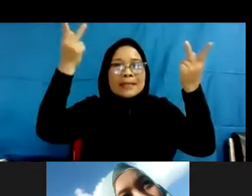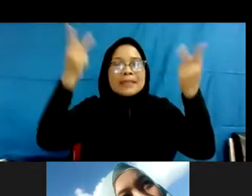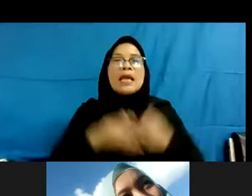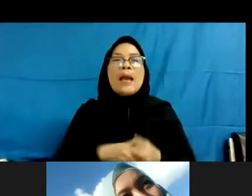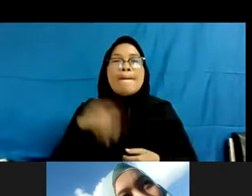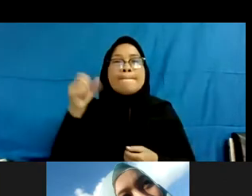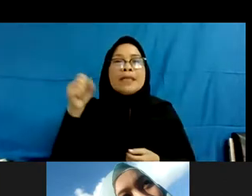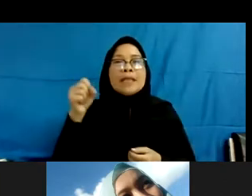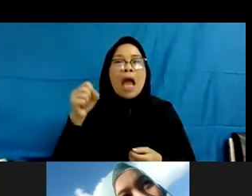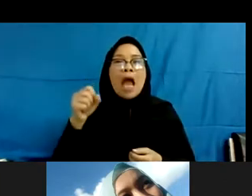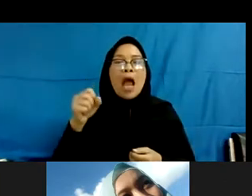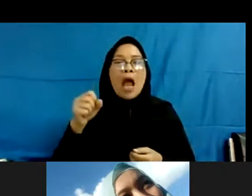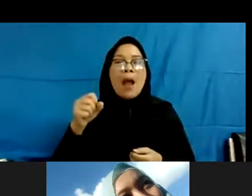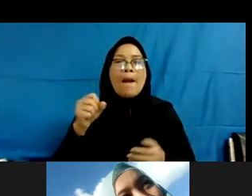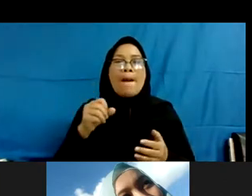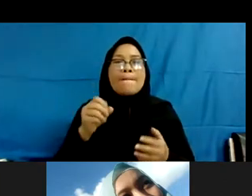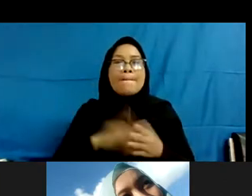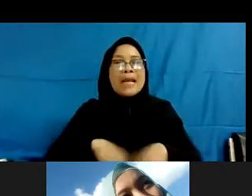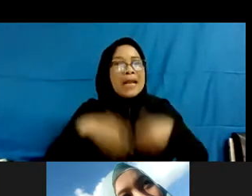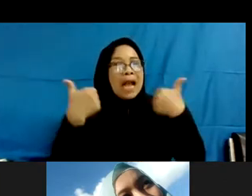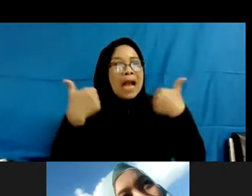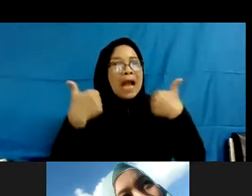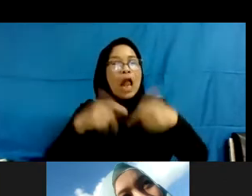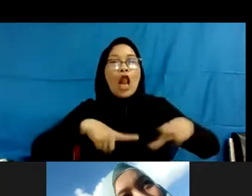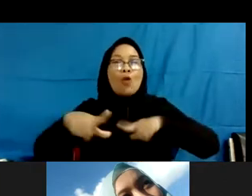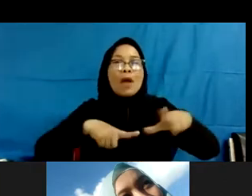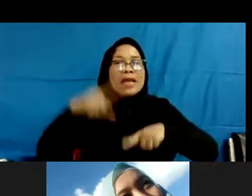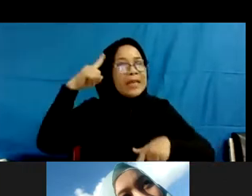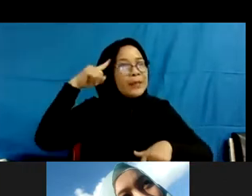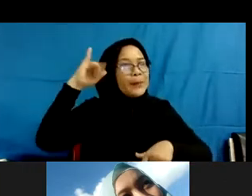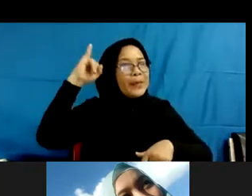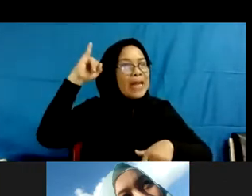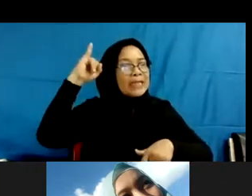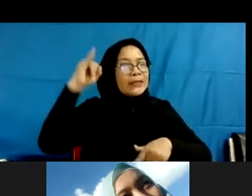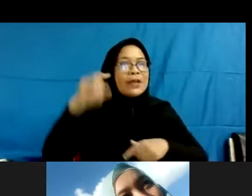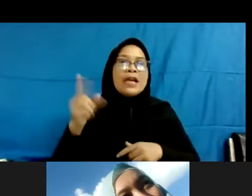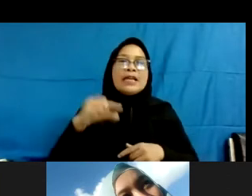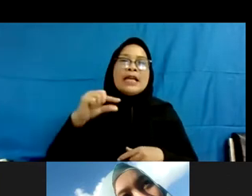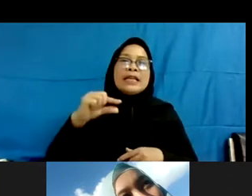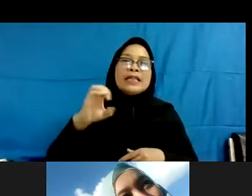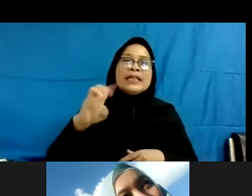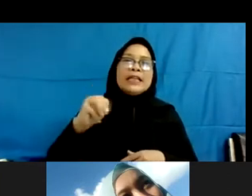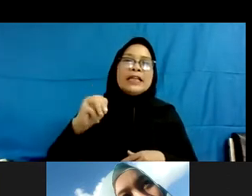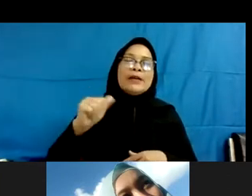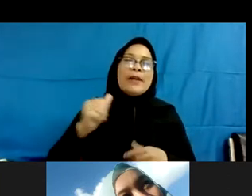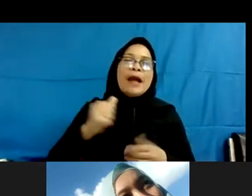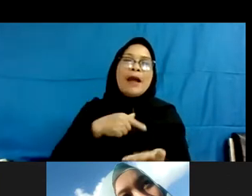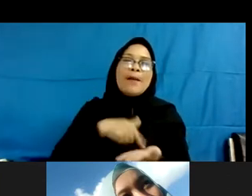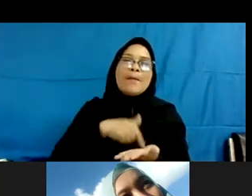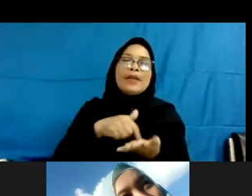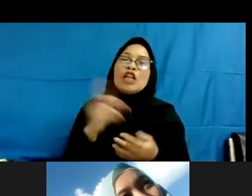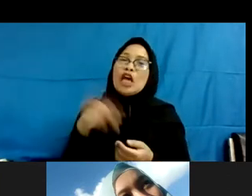bisa menangnya lomba esai inspiratif waktu itu dari Gema Braille, lalu juga pernah ada juga dari oleh Pertuni